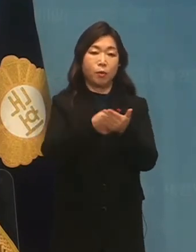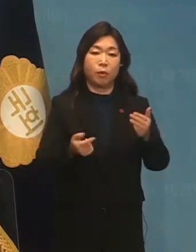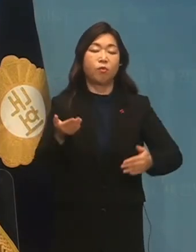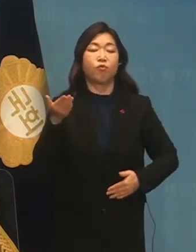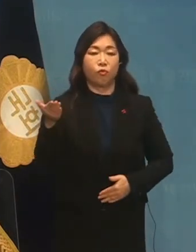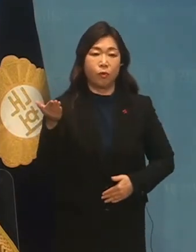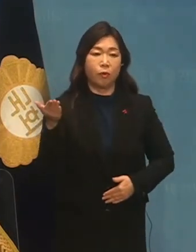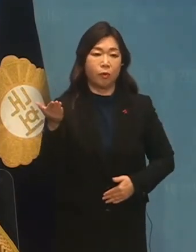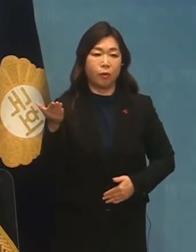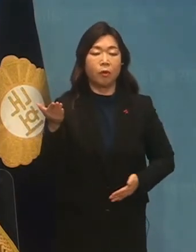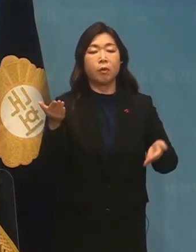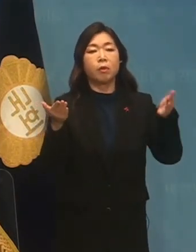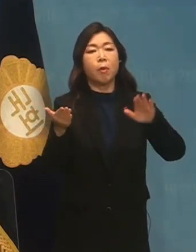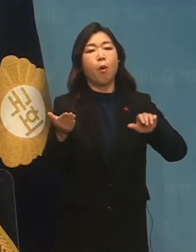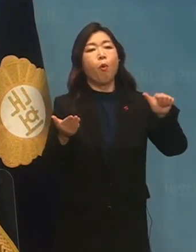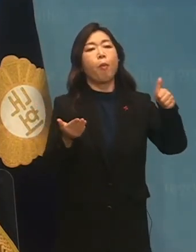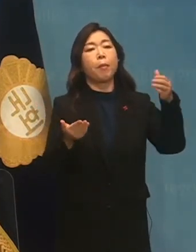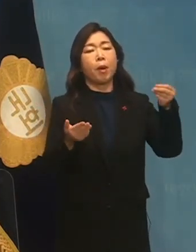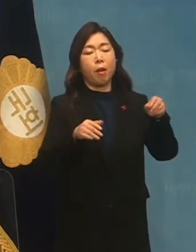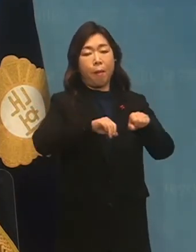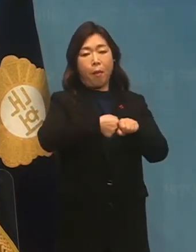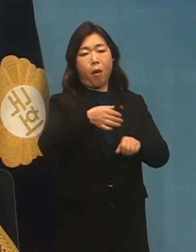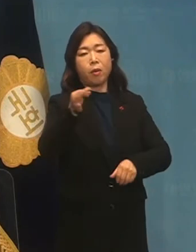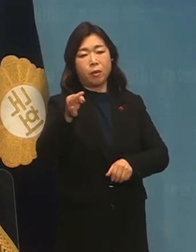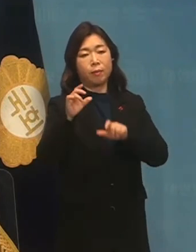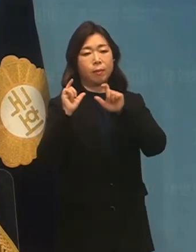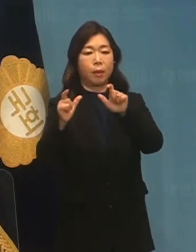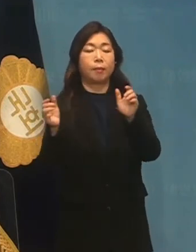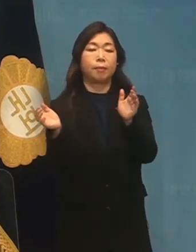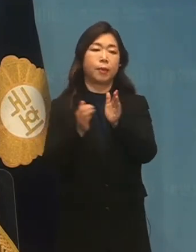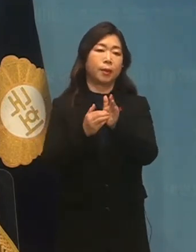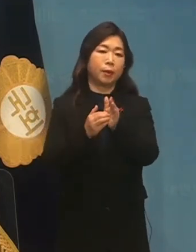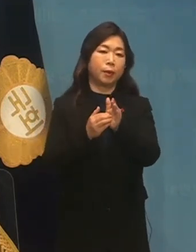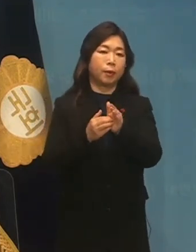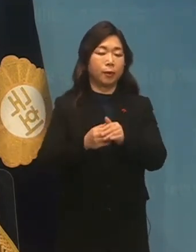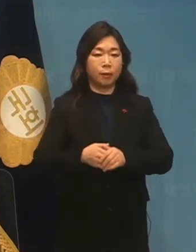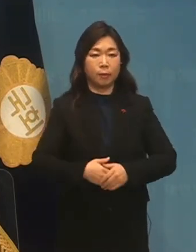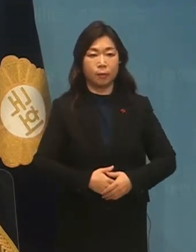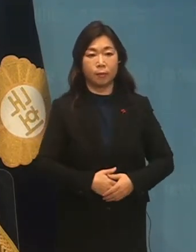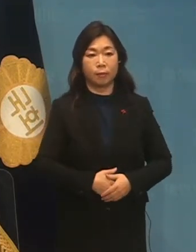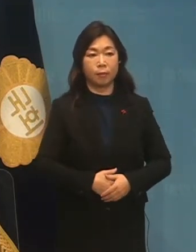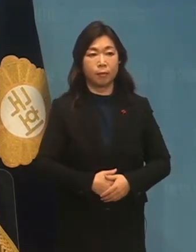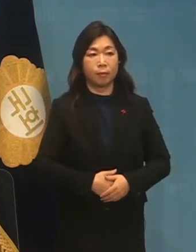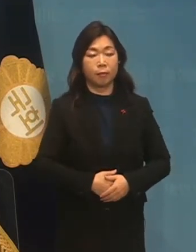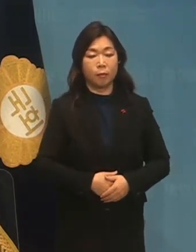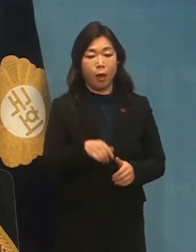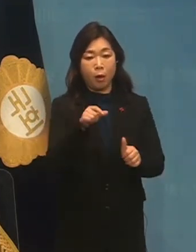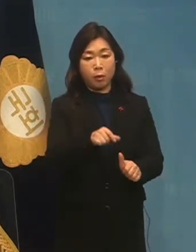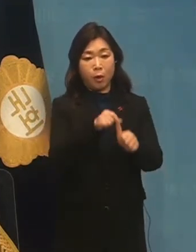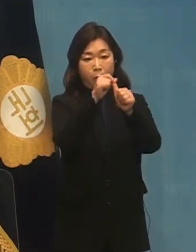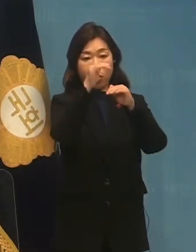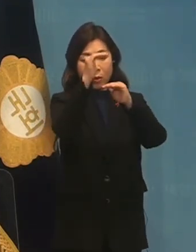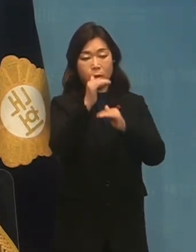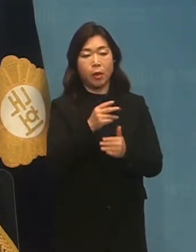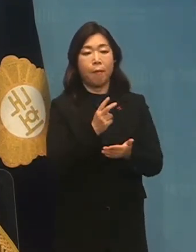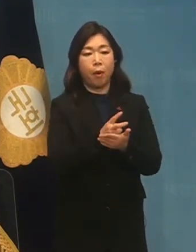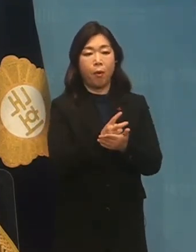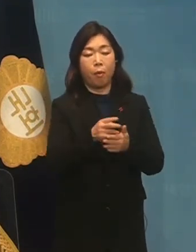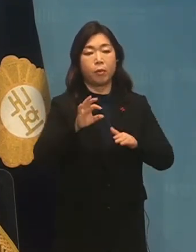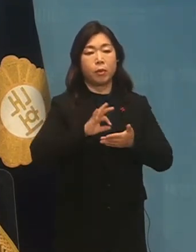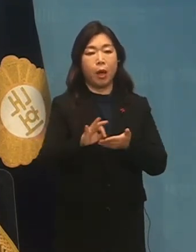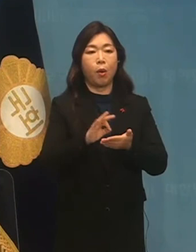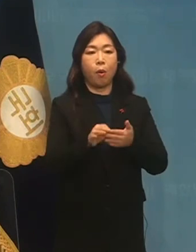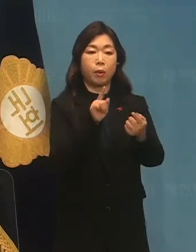불이익을 줬지만 500만 원 벌금 처벌만 받았습니다. 채용 절차법 적용